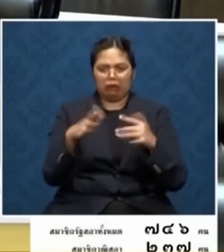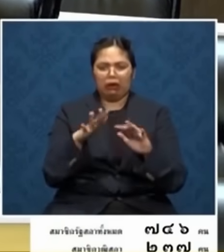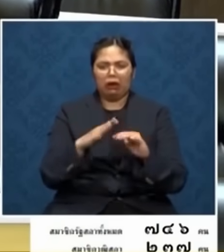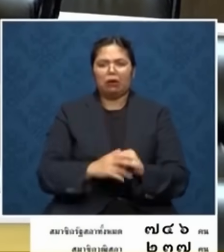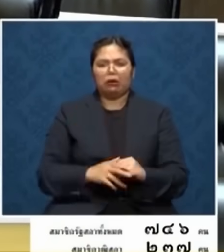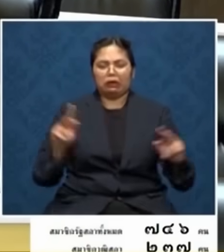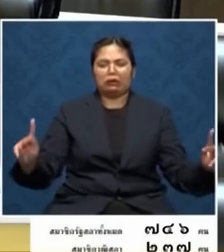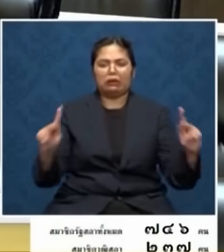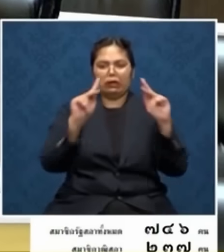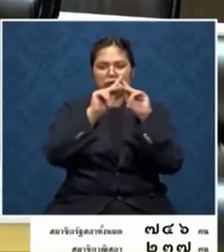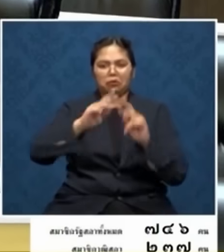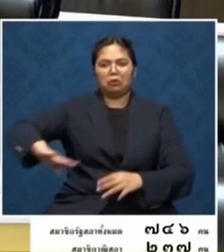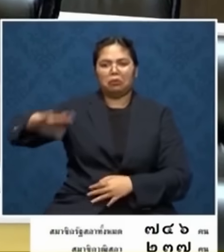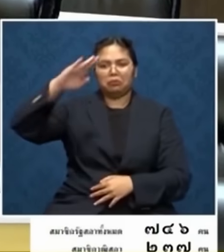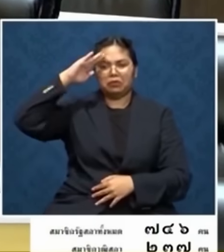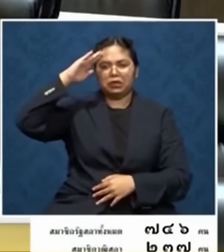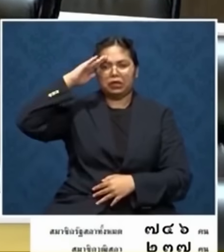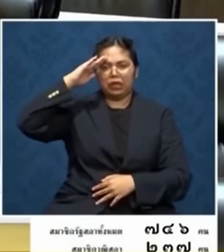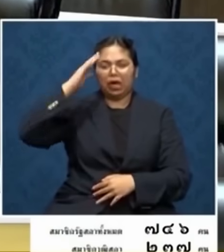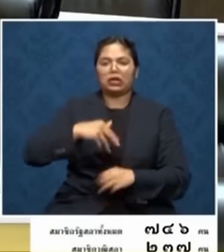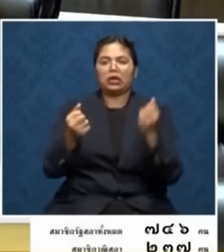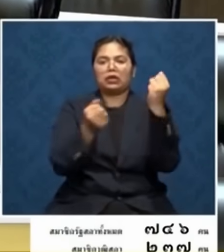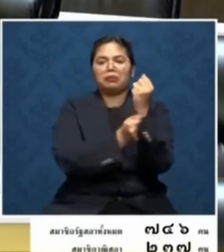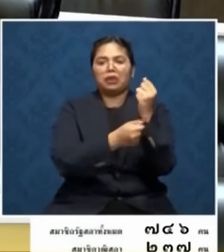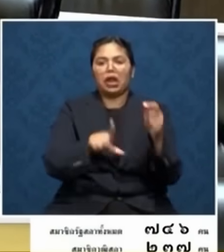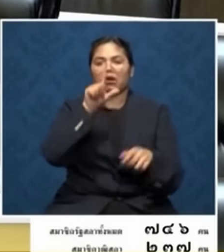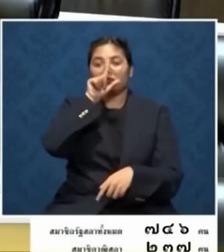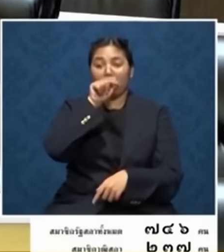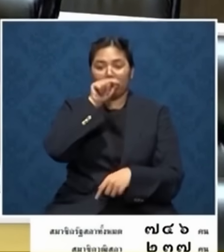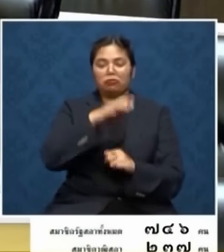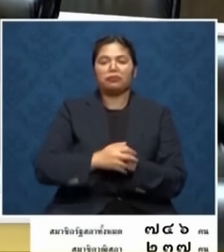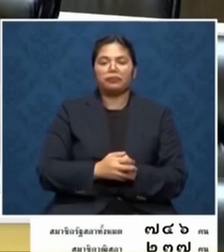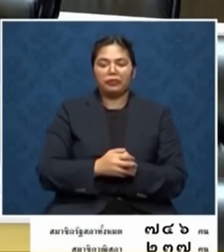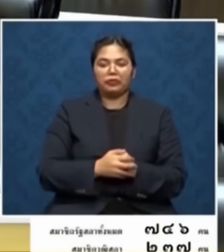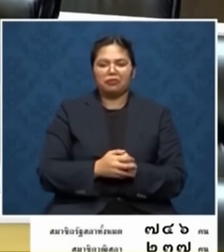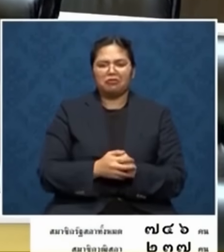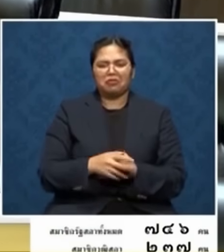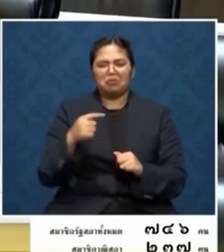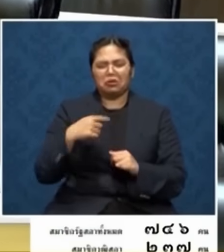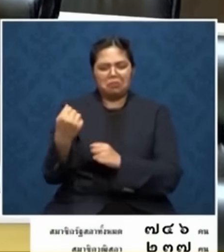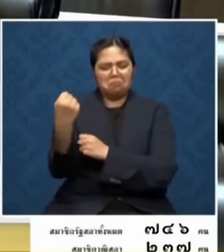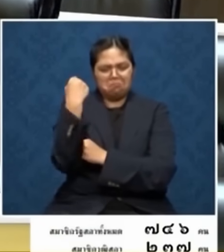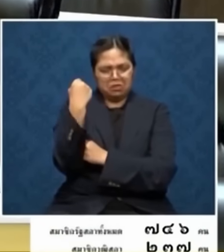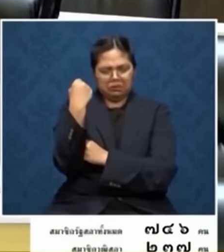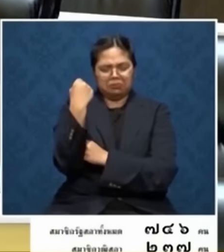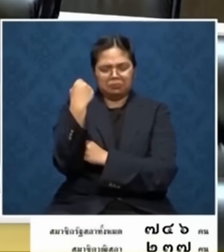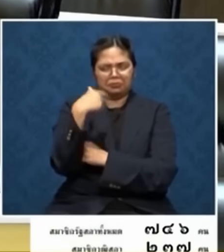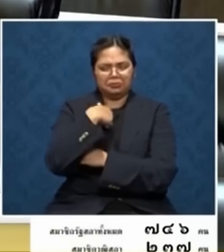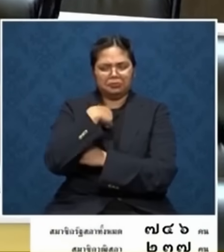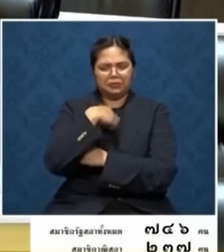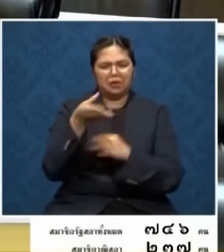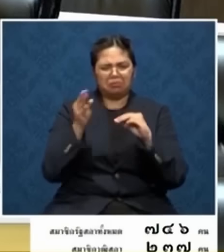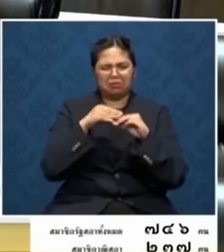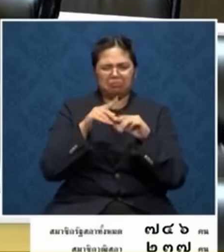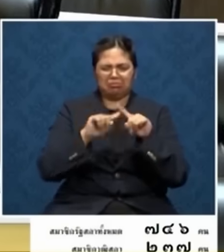พูดถึงเรื่องของกำนันนกที่นครปฐมแล้วก็คิดว่ามีความมั่นใจเพิ่มขึ้นแต่ดูล่อหลวม